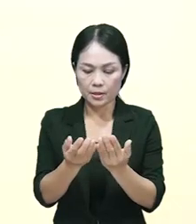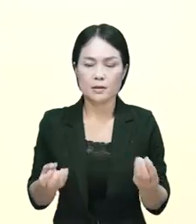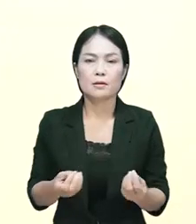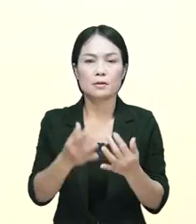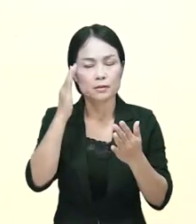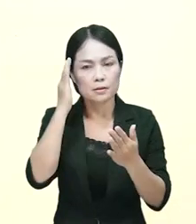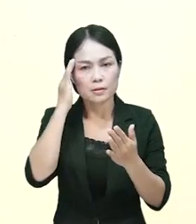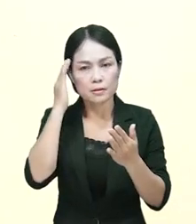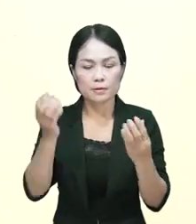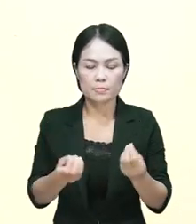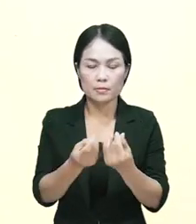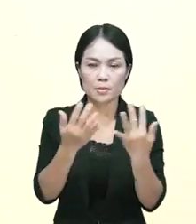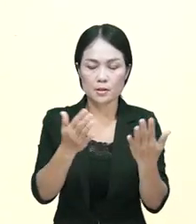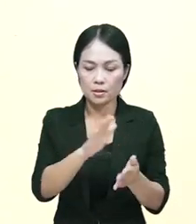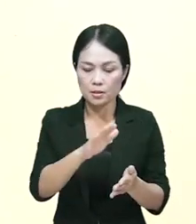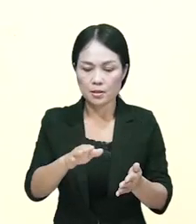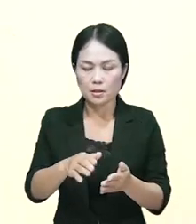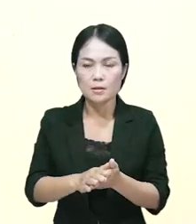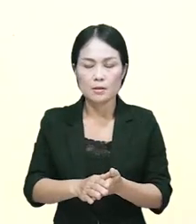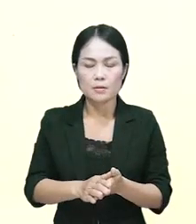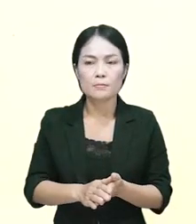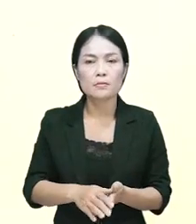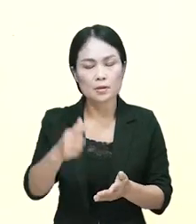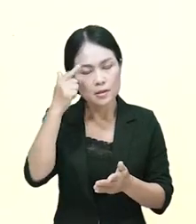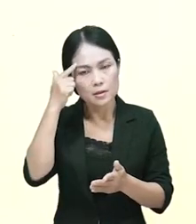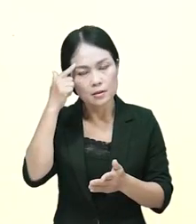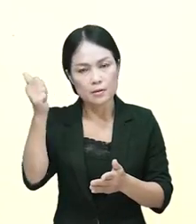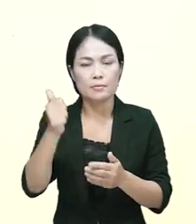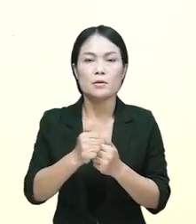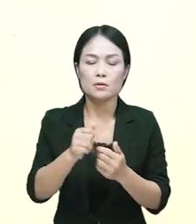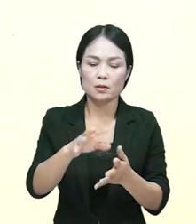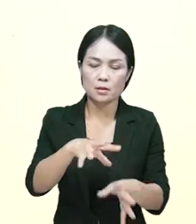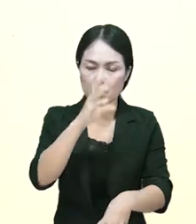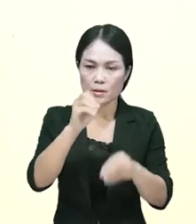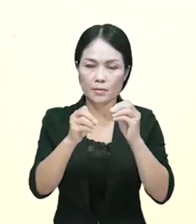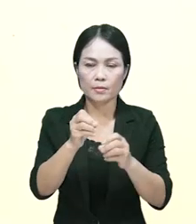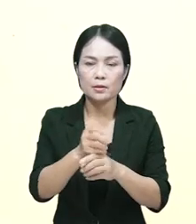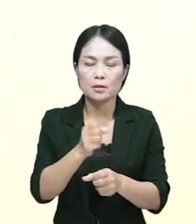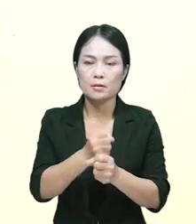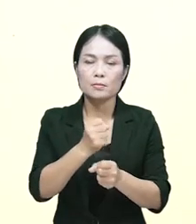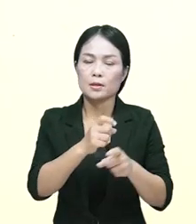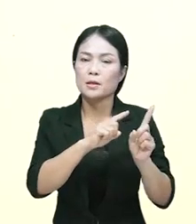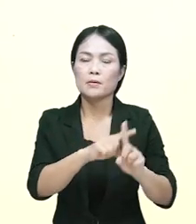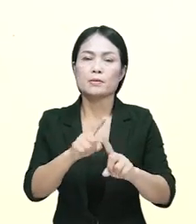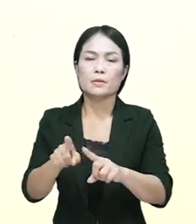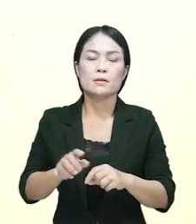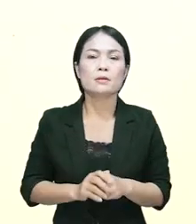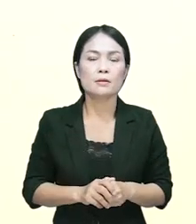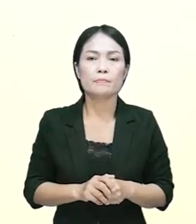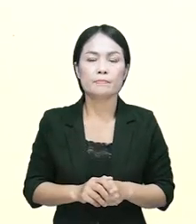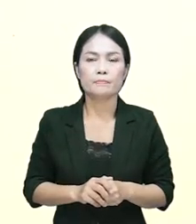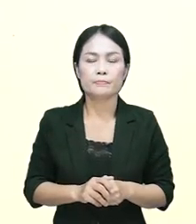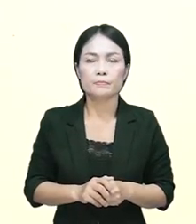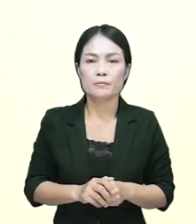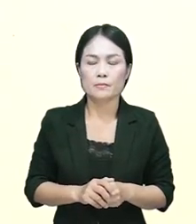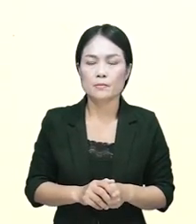ចេះច្រើនចាកូននឹងមានភាពវាងវៃហើយនឹងឆ្លាតក្នុងការរៀនសូត្រនិងប្រកបកិច្ចការផ្សេងចាអ